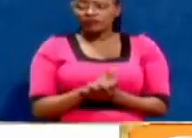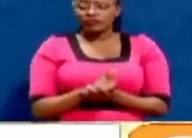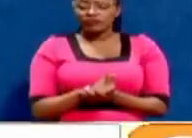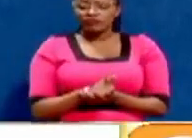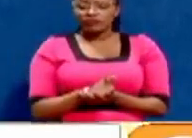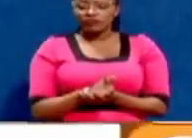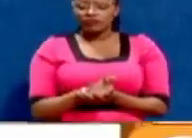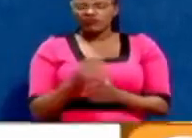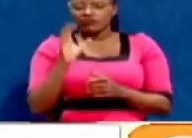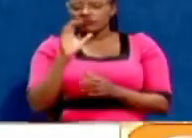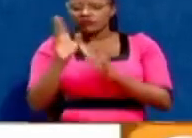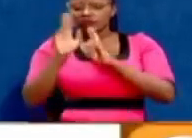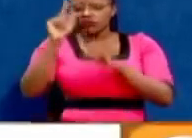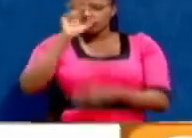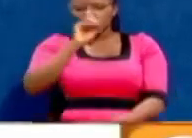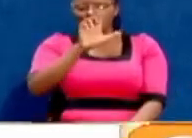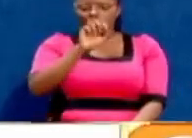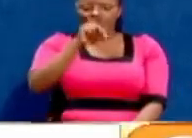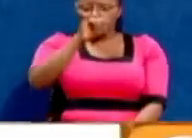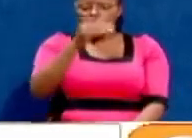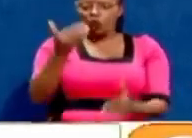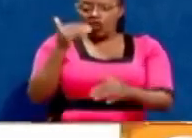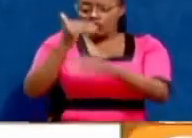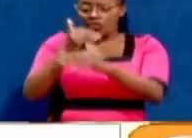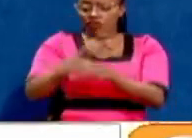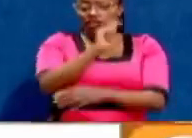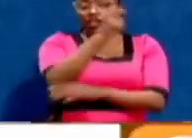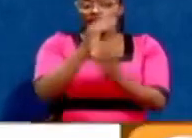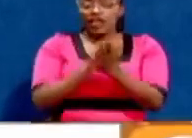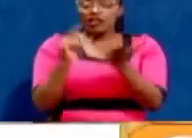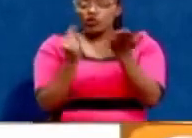ya Citizen kutoka eneo la Oropoi lililoko mpakani mwa nchi